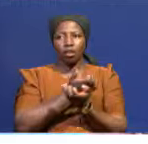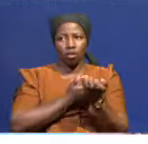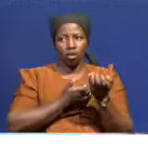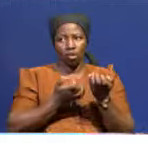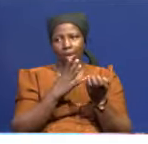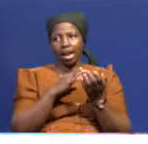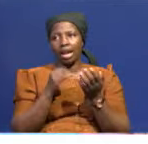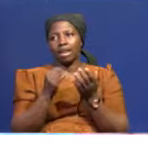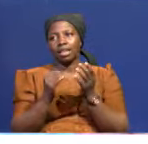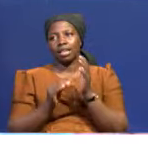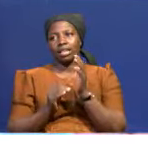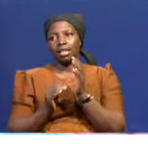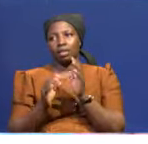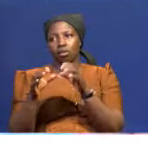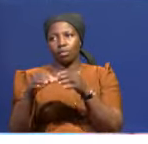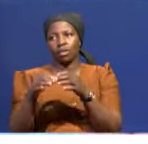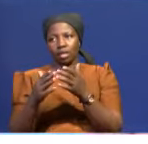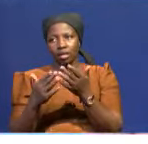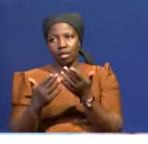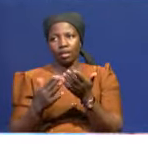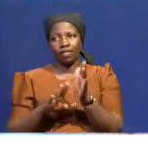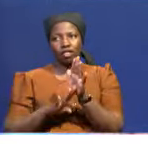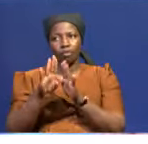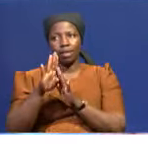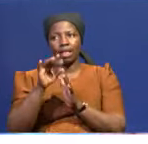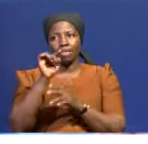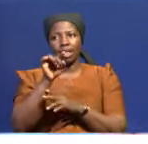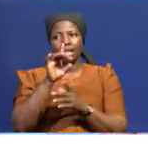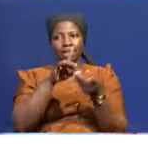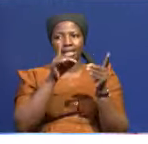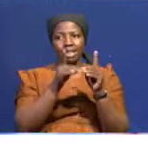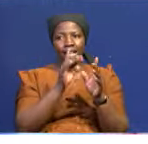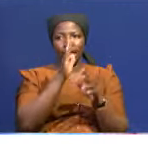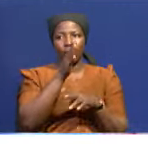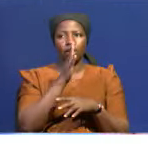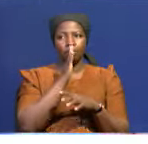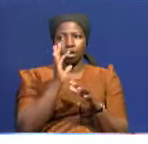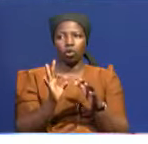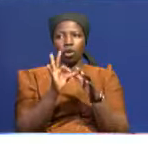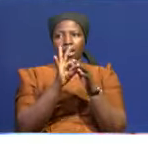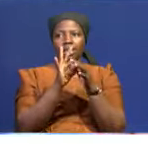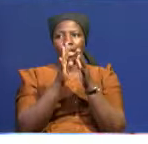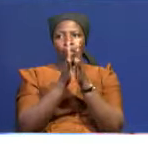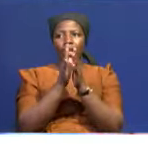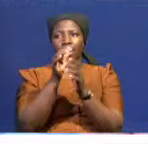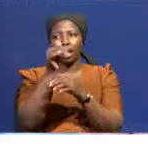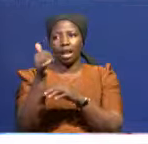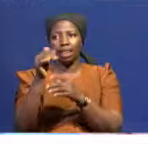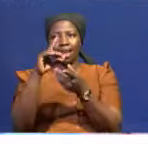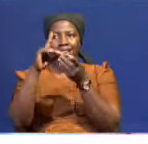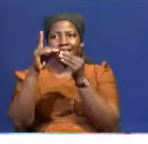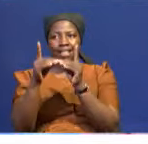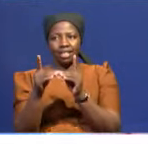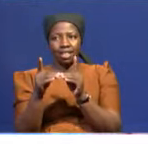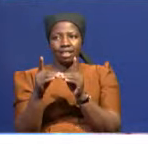ambayo tunachukua sasa, ile data, itaenda iunganishwe na data ambayo